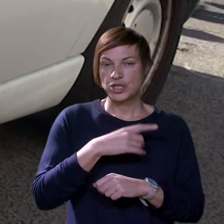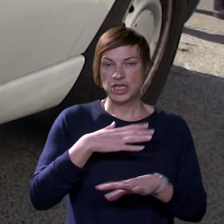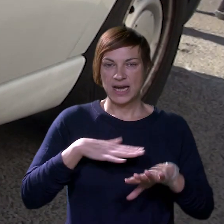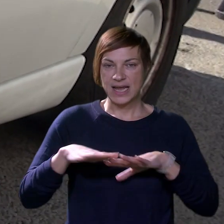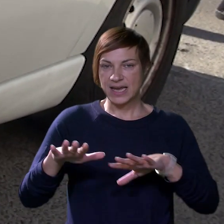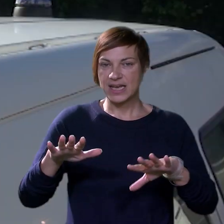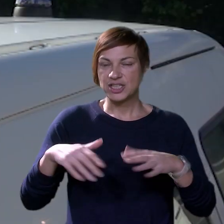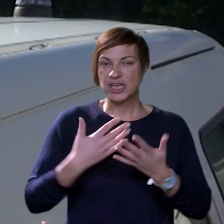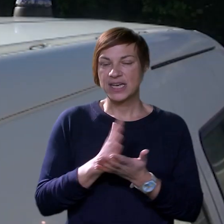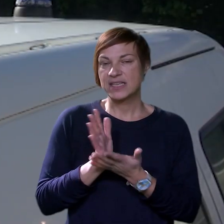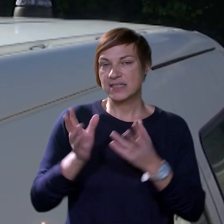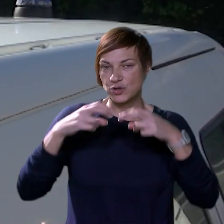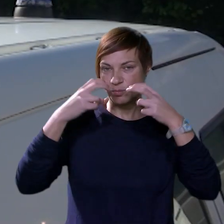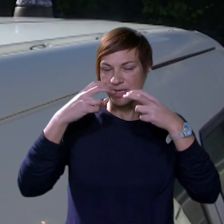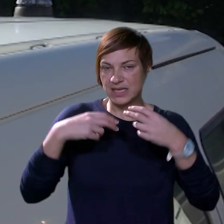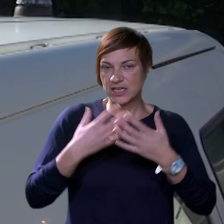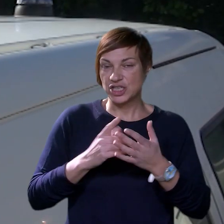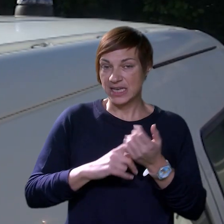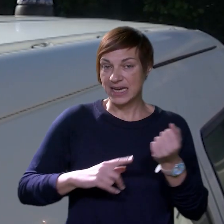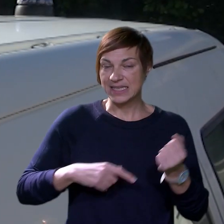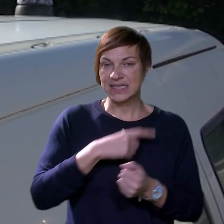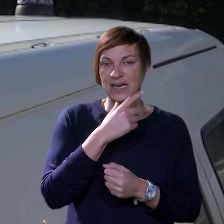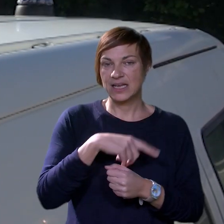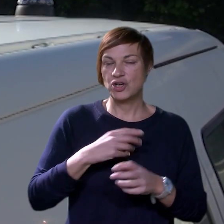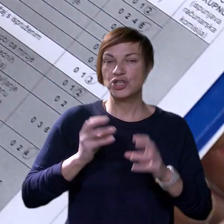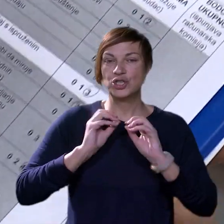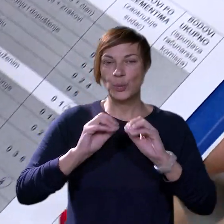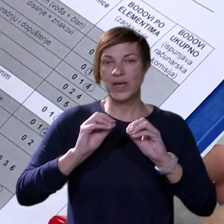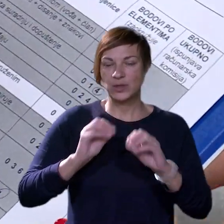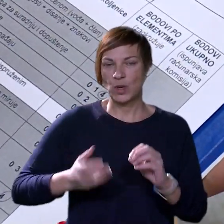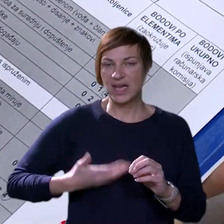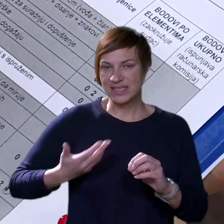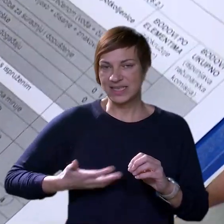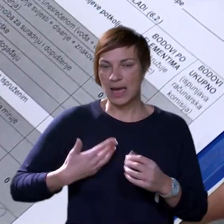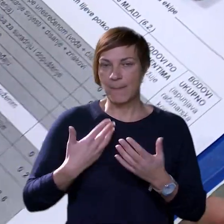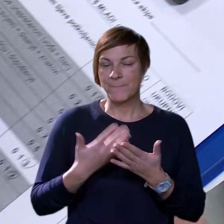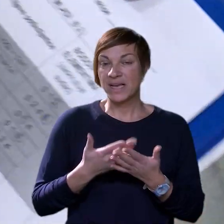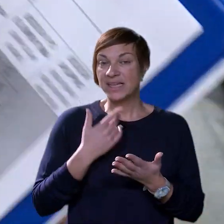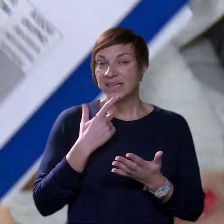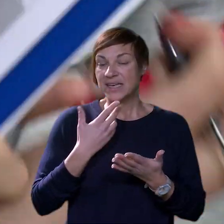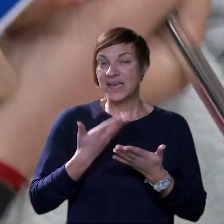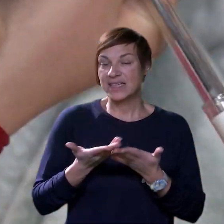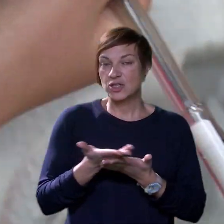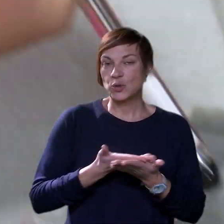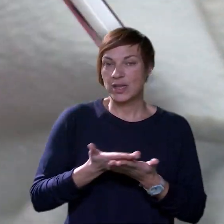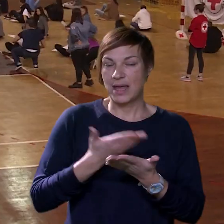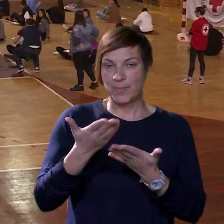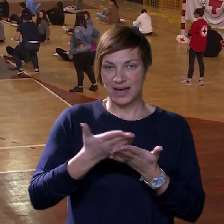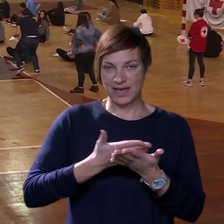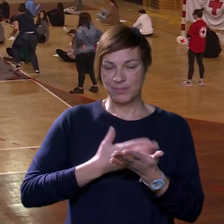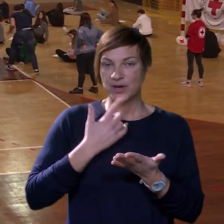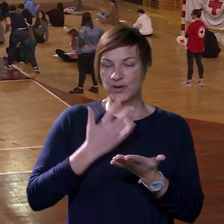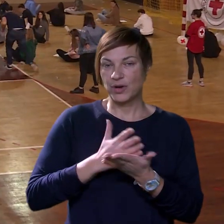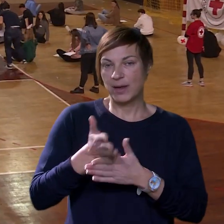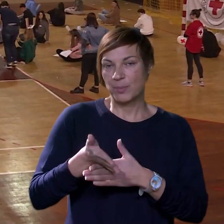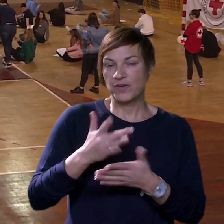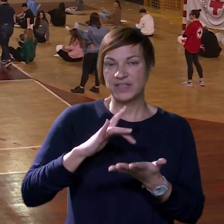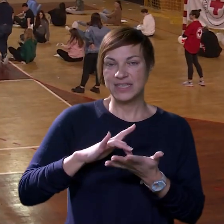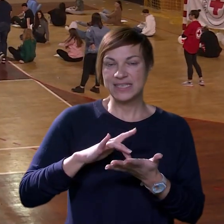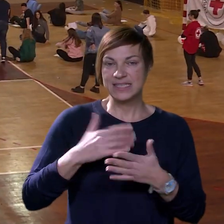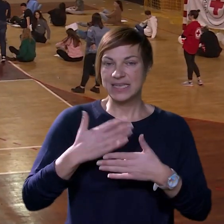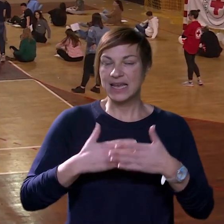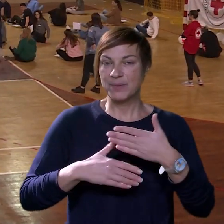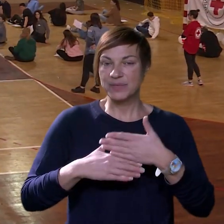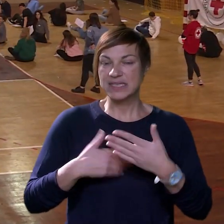ugrožene građane, služba traženja nestalih osoba te edukacija mladih. Neki su od temeljnih programa koje provode s